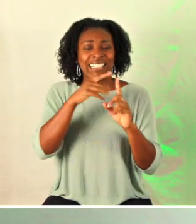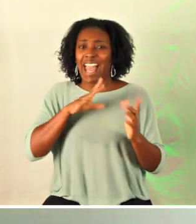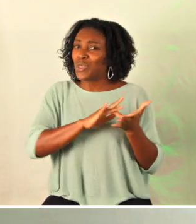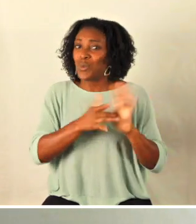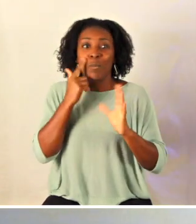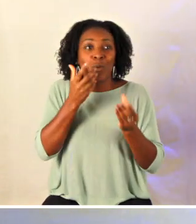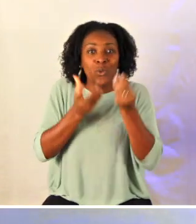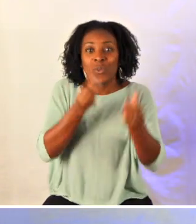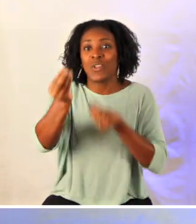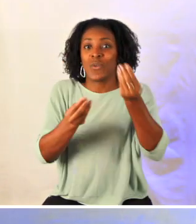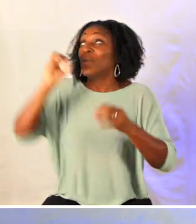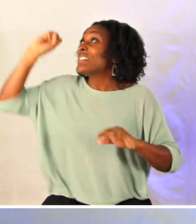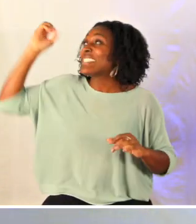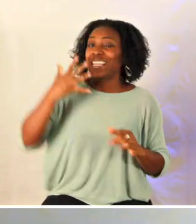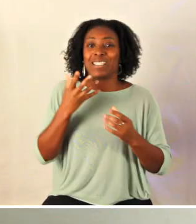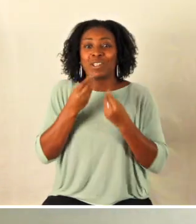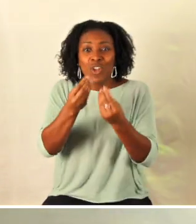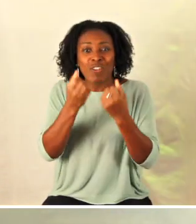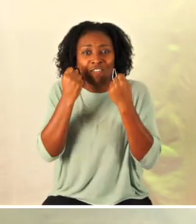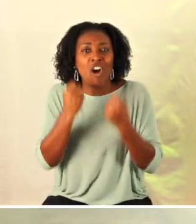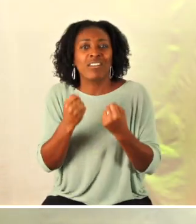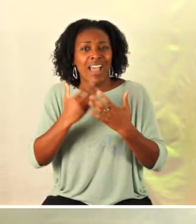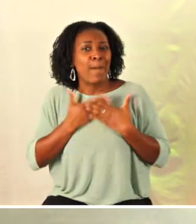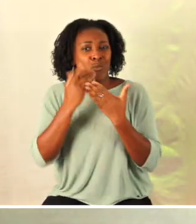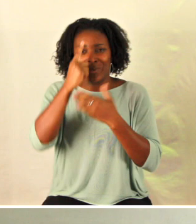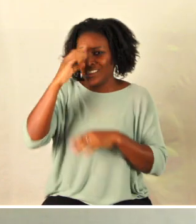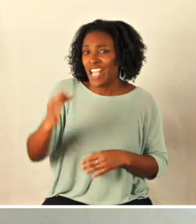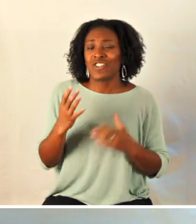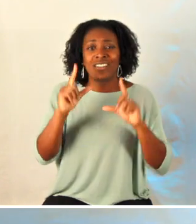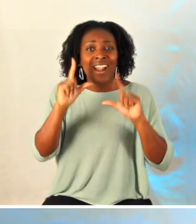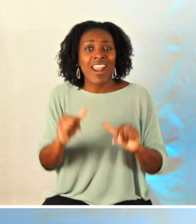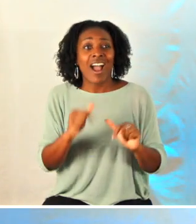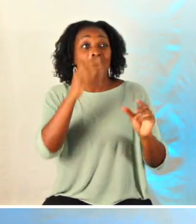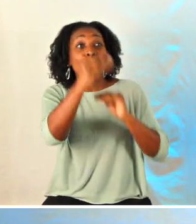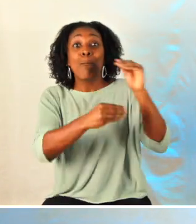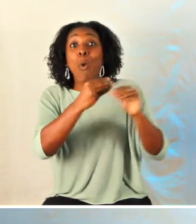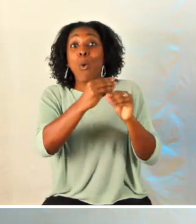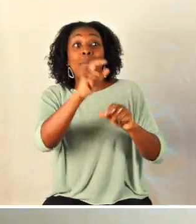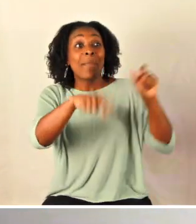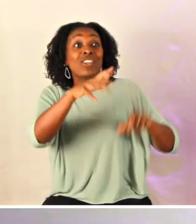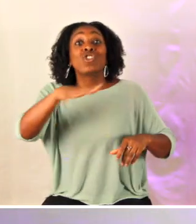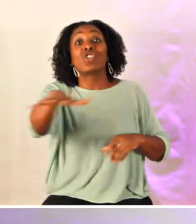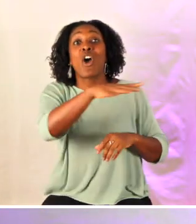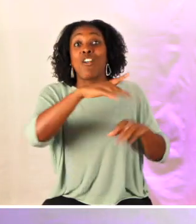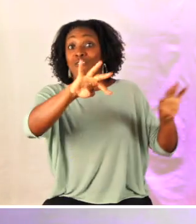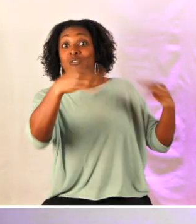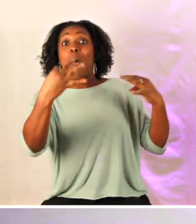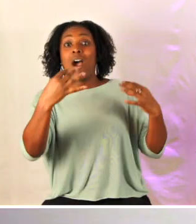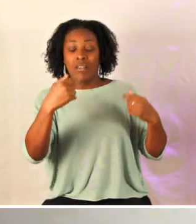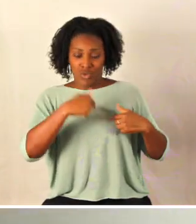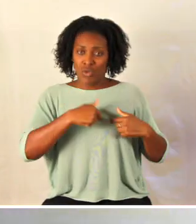Saint-Esprit qui est en toi est un esprit de force, d'amour et de sagesse. Et le monde voit qu'il y a quelqu'un en